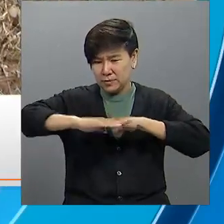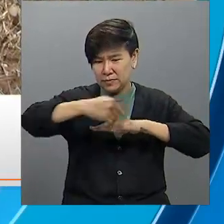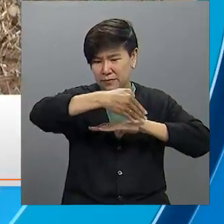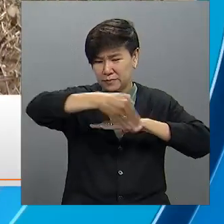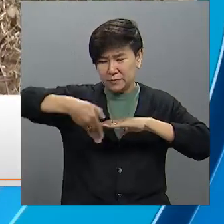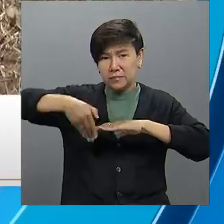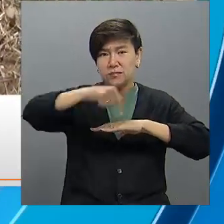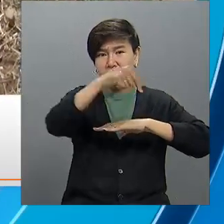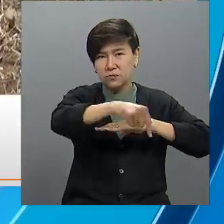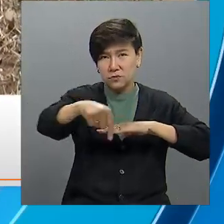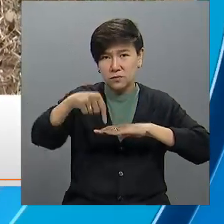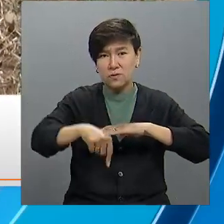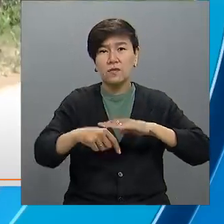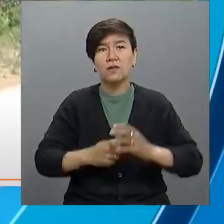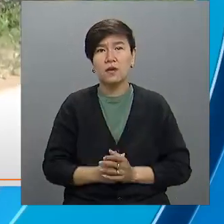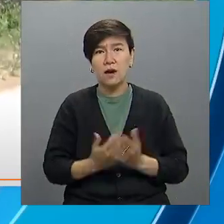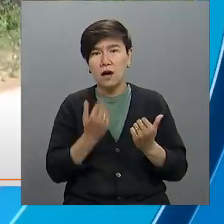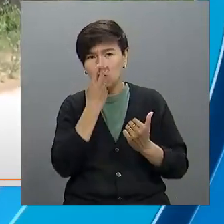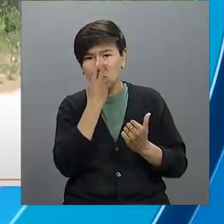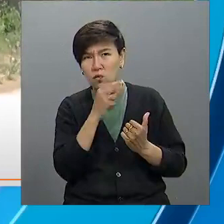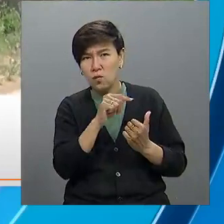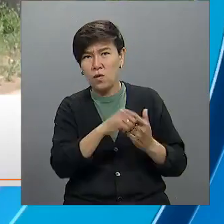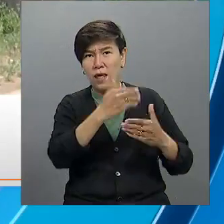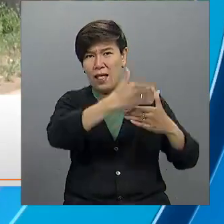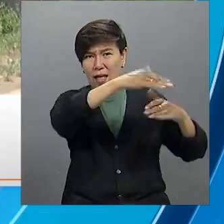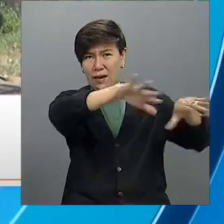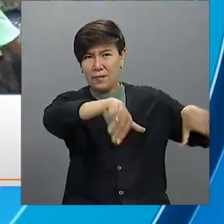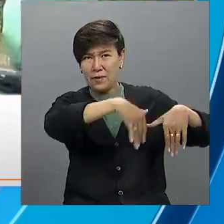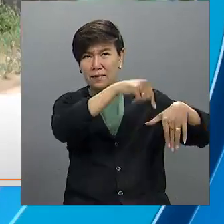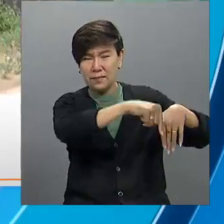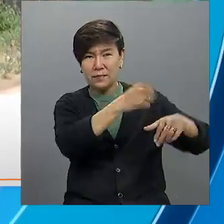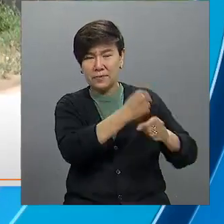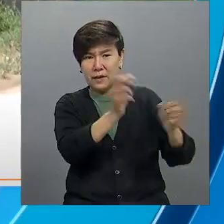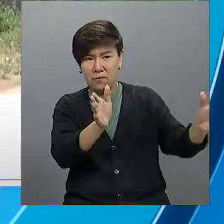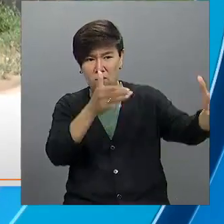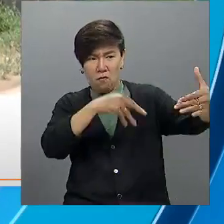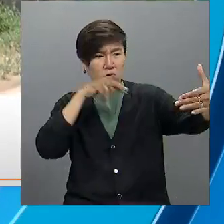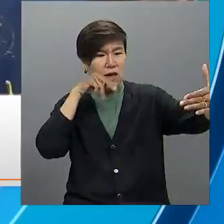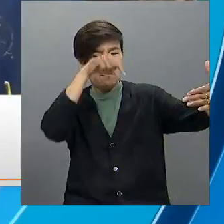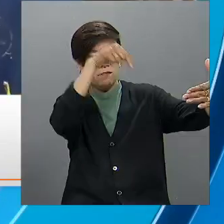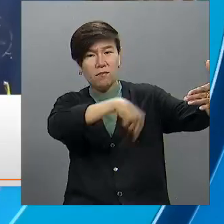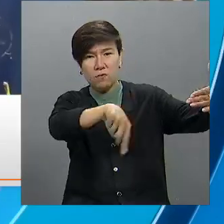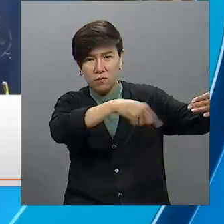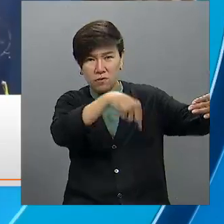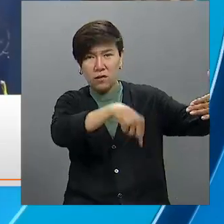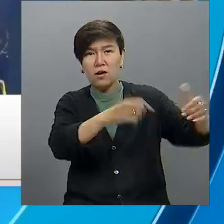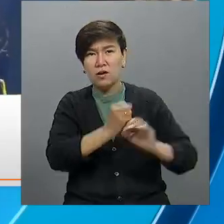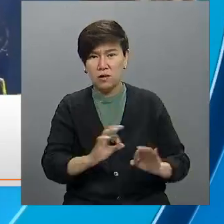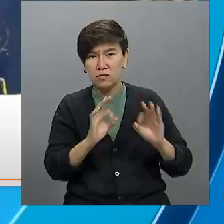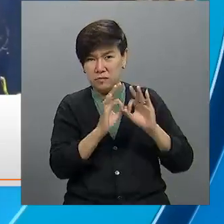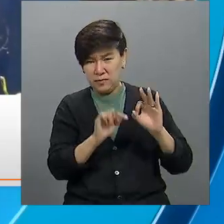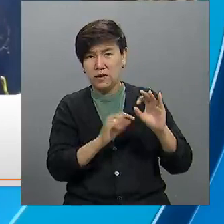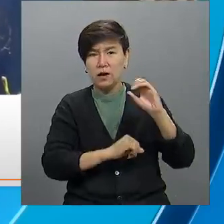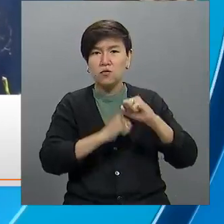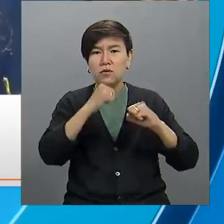ภาพของอ่างเก็บน้ำเนื้อทางด้านวิศวกรรมอะไรต่างๆเนี่ยครับรวมกับการก่อสร้างในระบบท่อส่งน้ำนะครับ